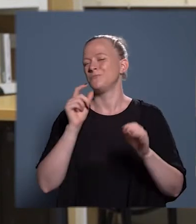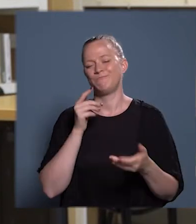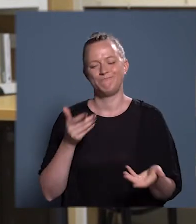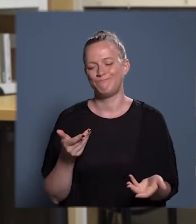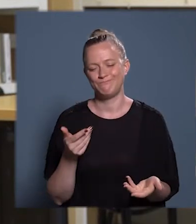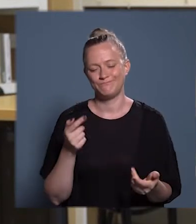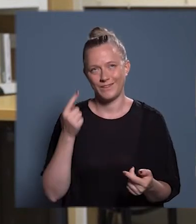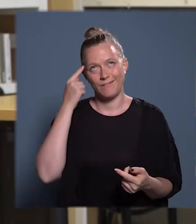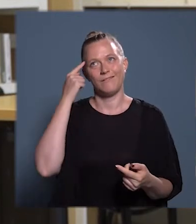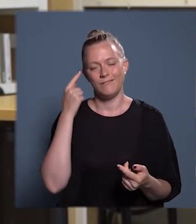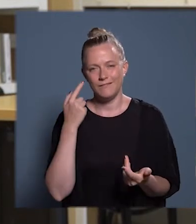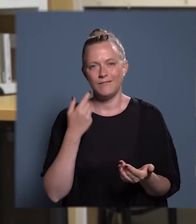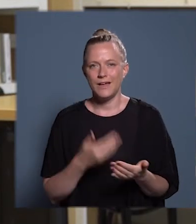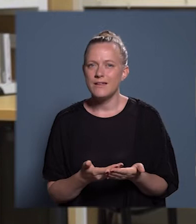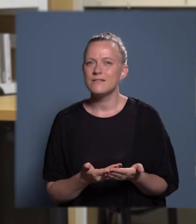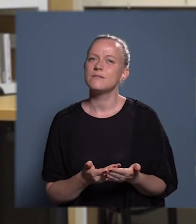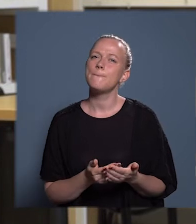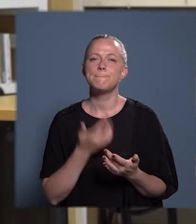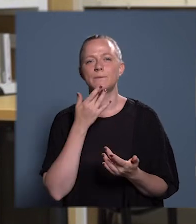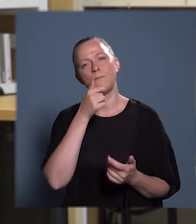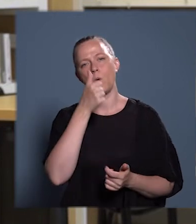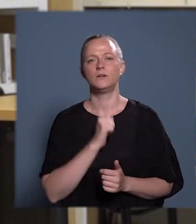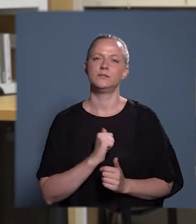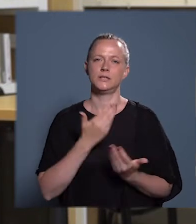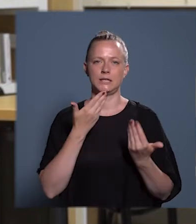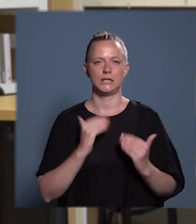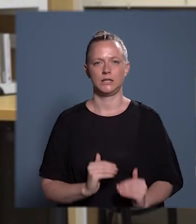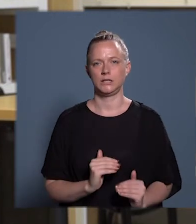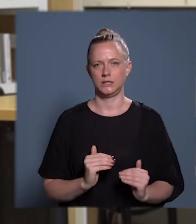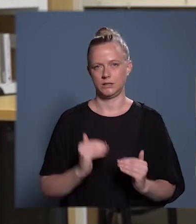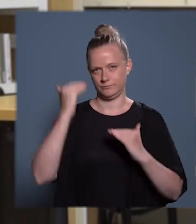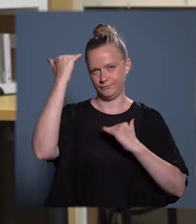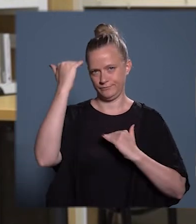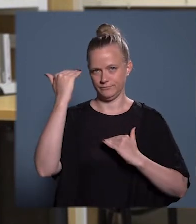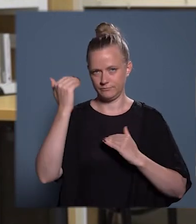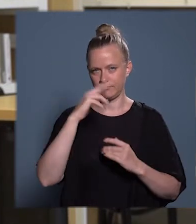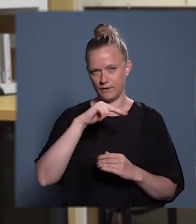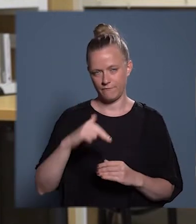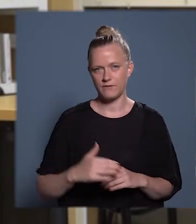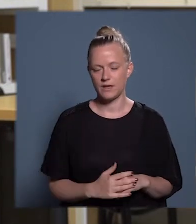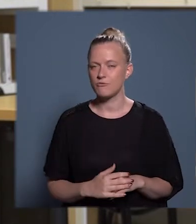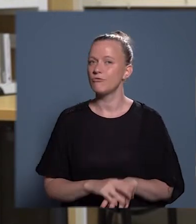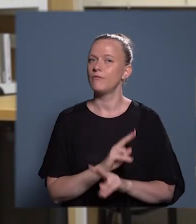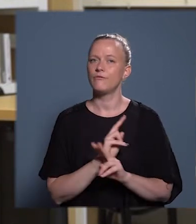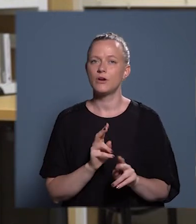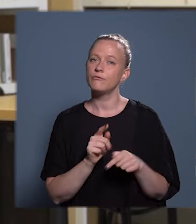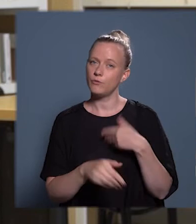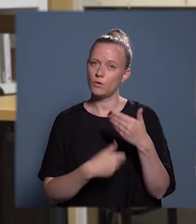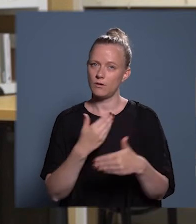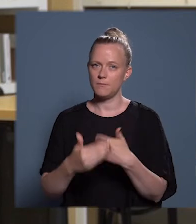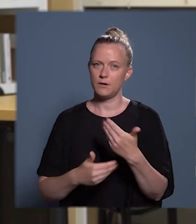rájöttem, hogy például egy portrét festek, megvan ez a folyamat, hogy